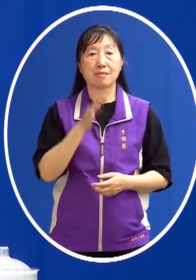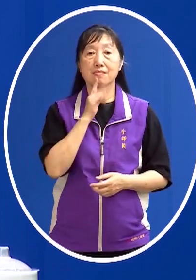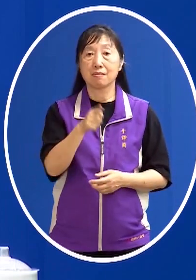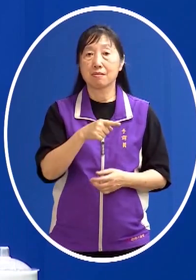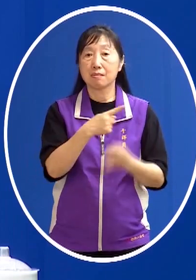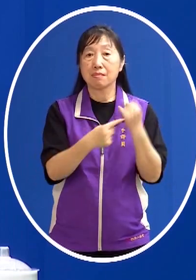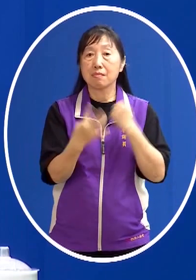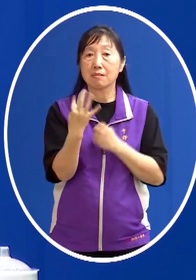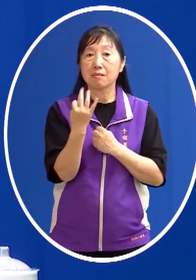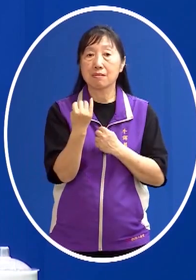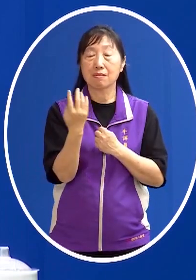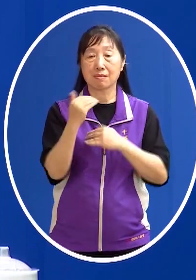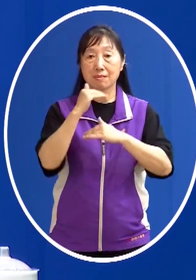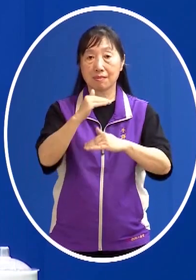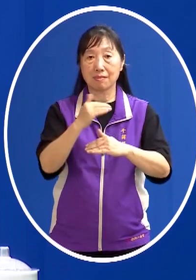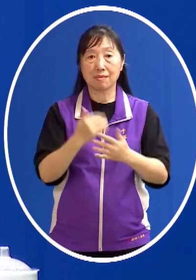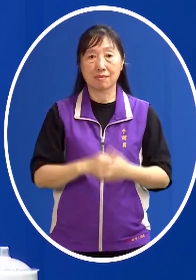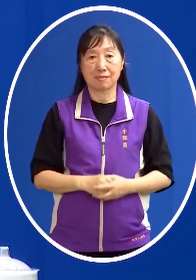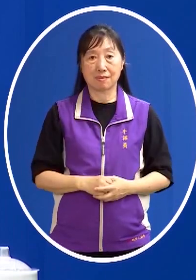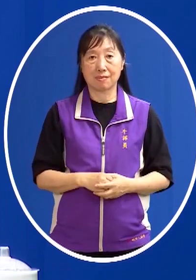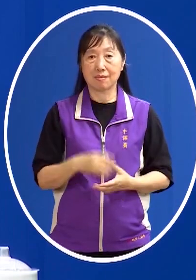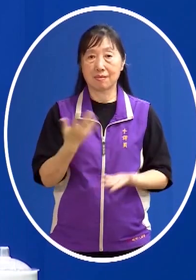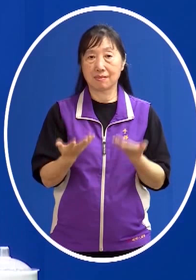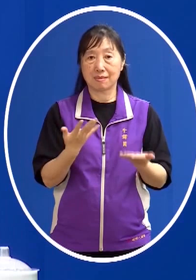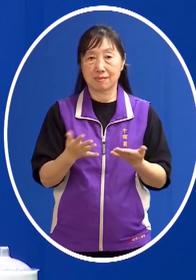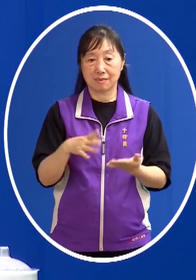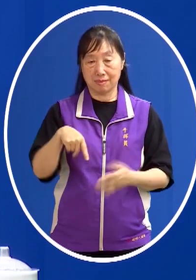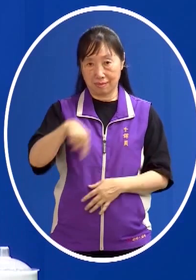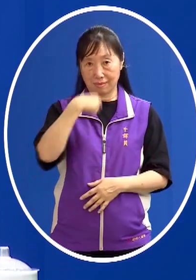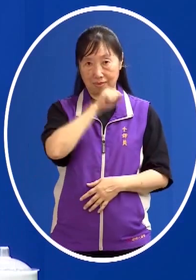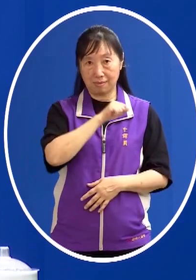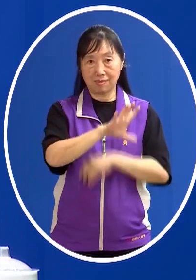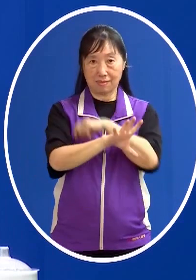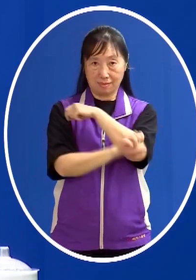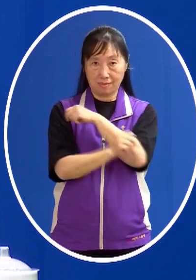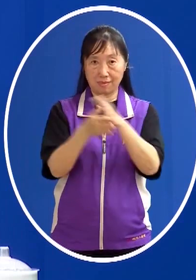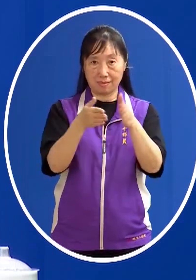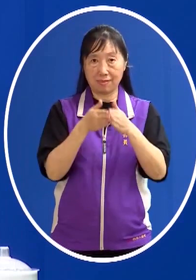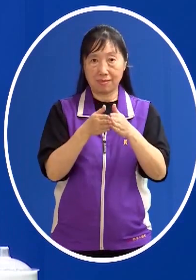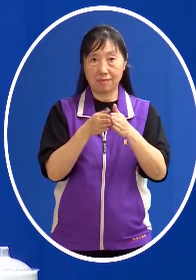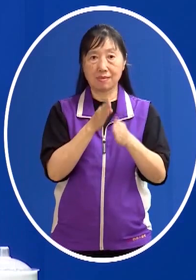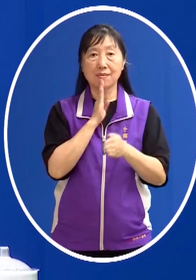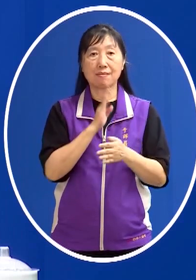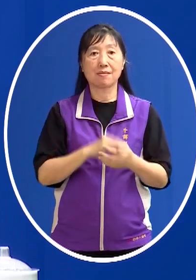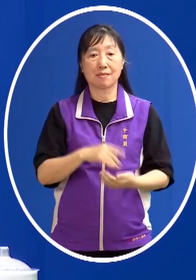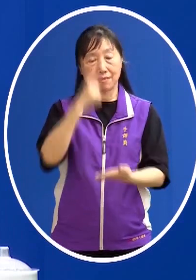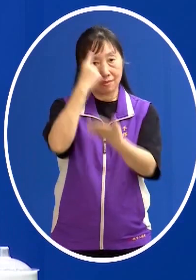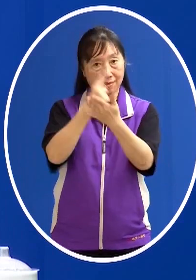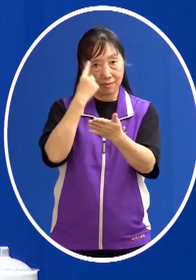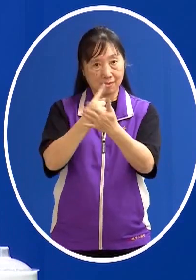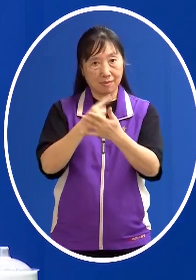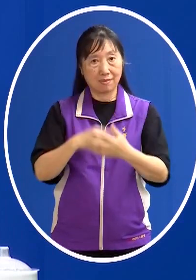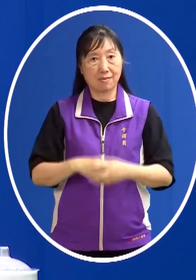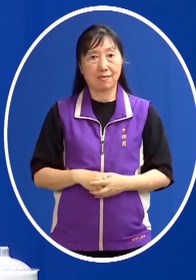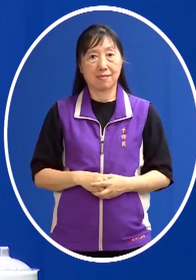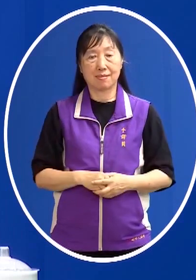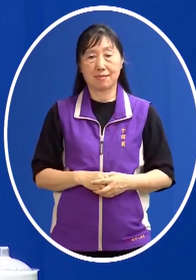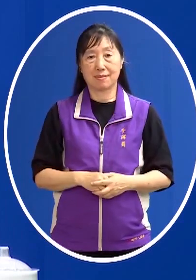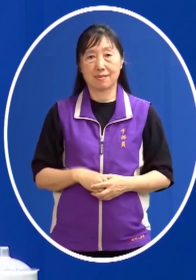用的部分，那我们就是预估国内基本需求是每日这一